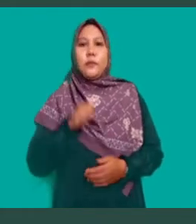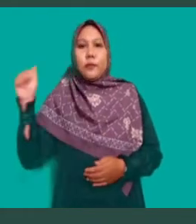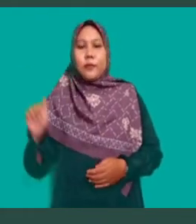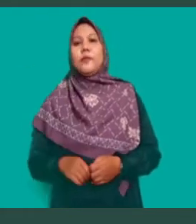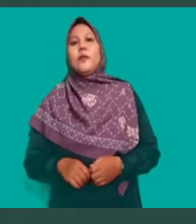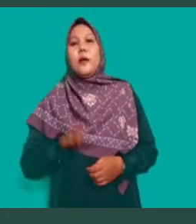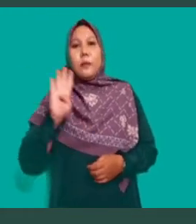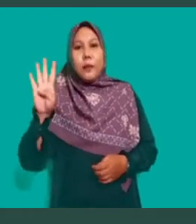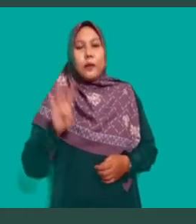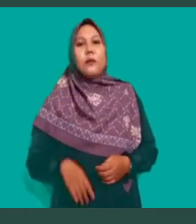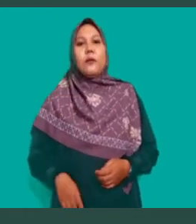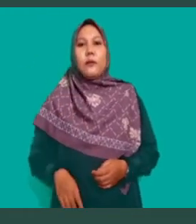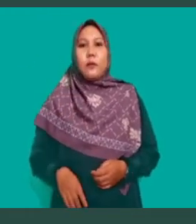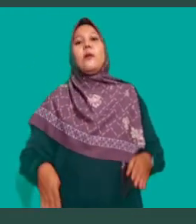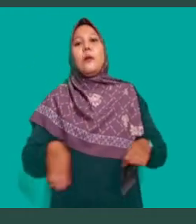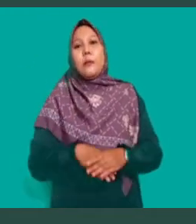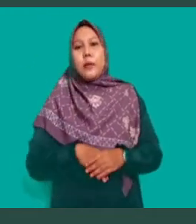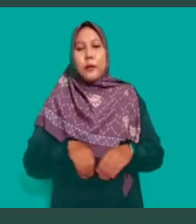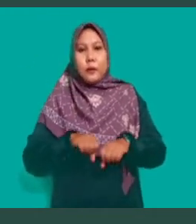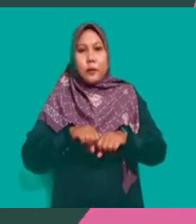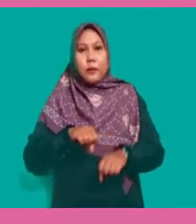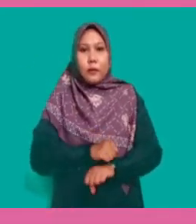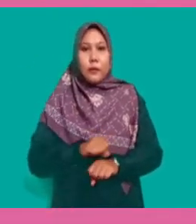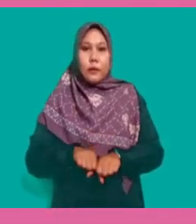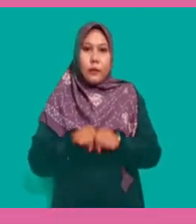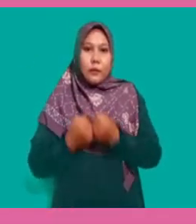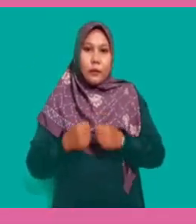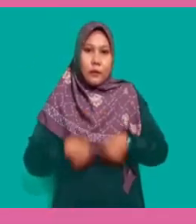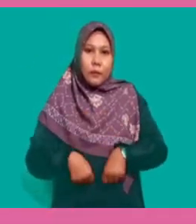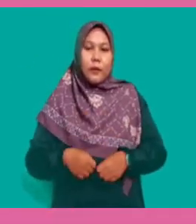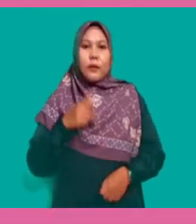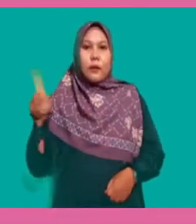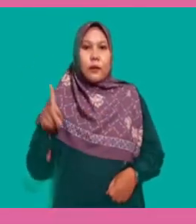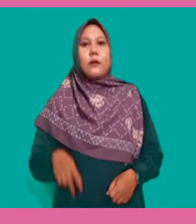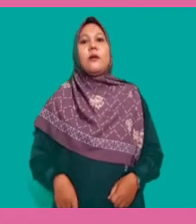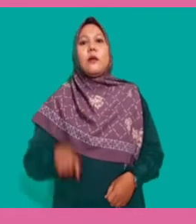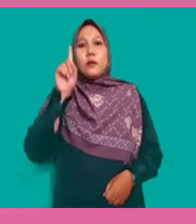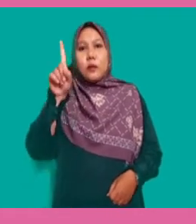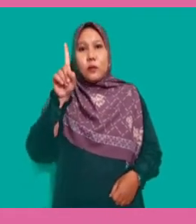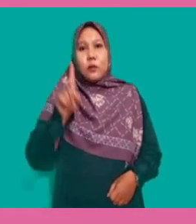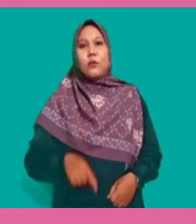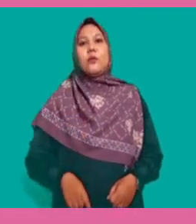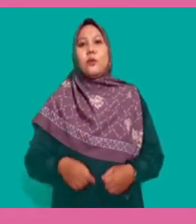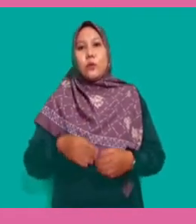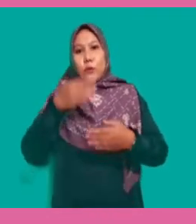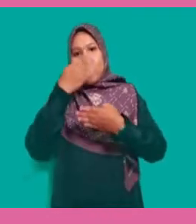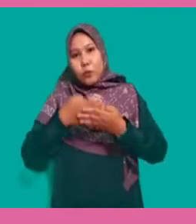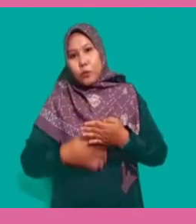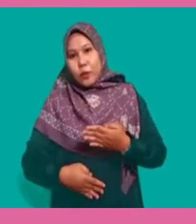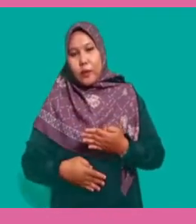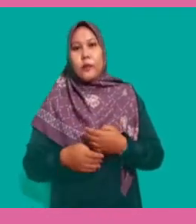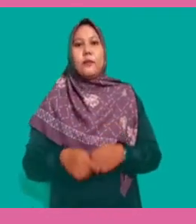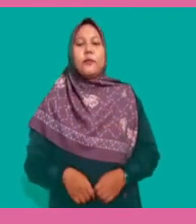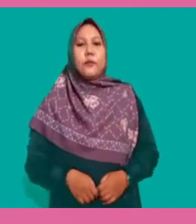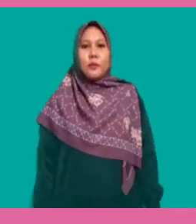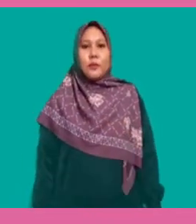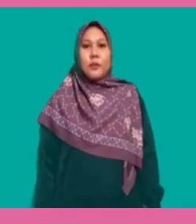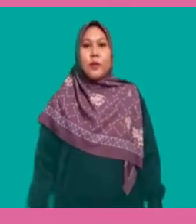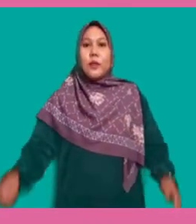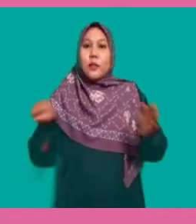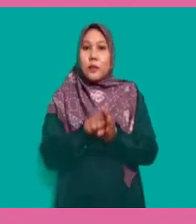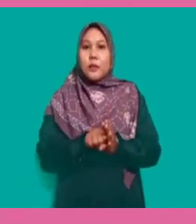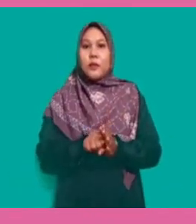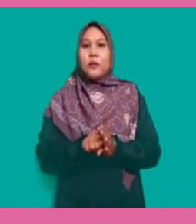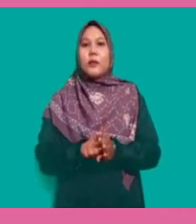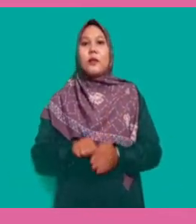kepada penggugat atau pemohon. Kelima, proses pendaftaran selesai, selanjutnya para pihak akan